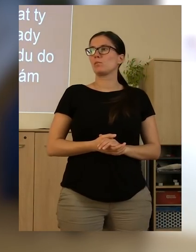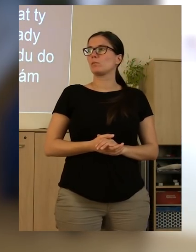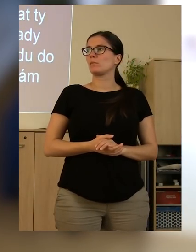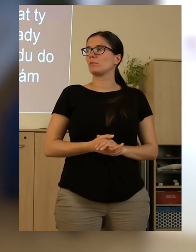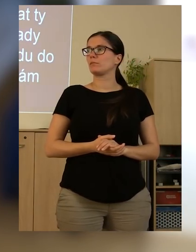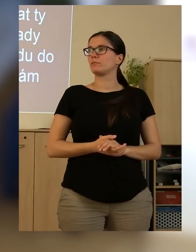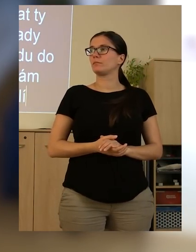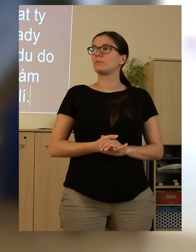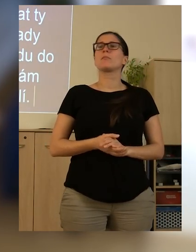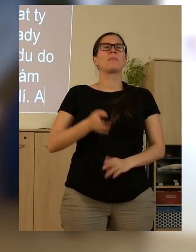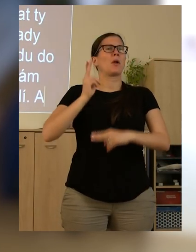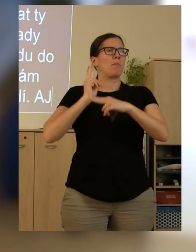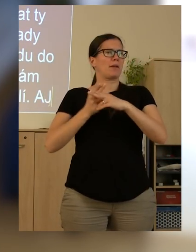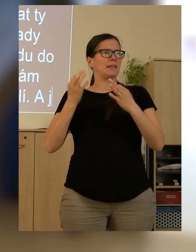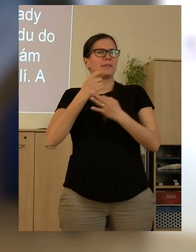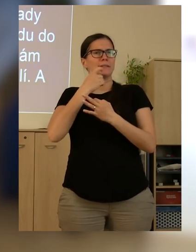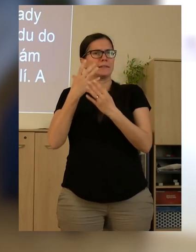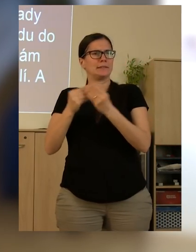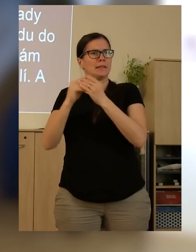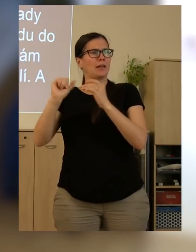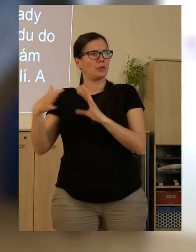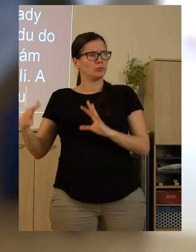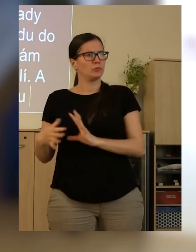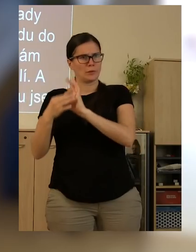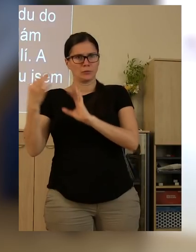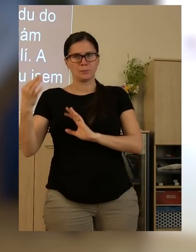A ještě poslední věc, kterou jsem k tomu chtěl říct.